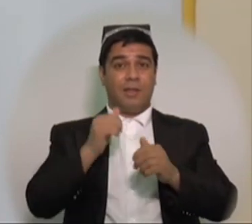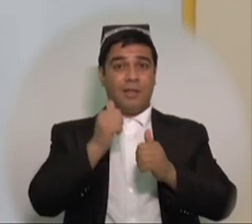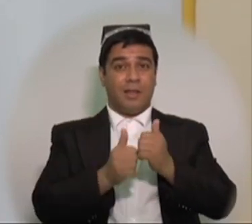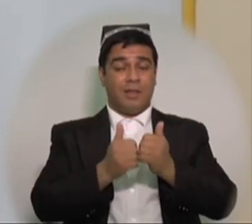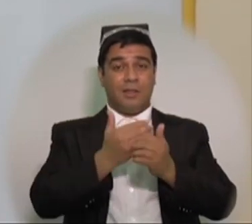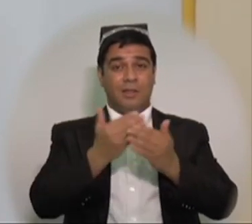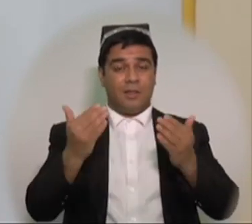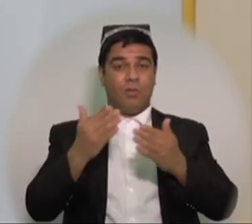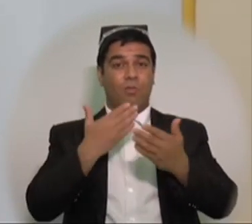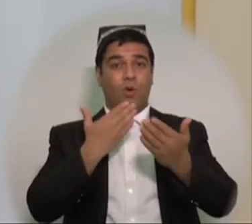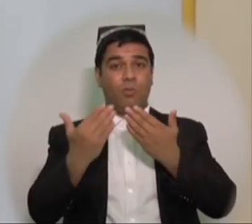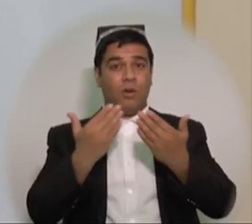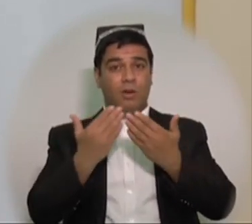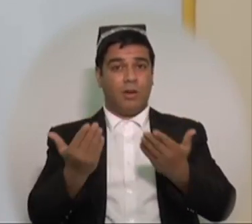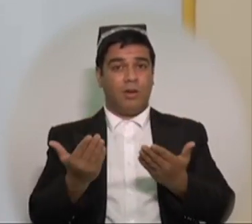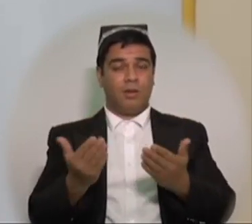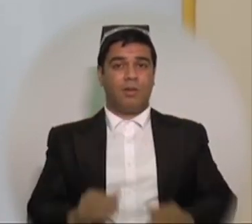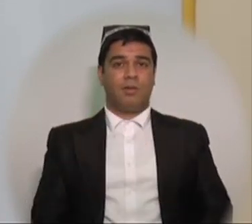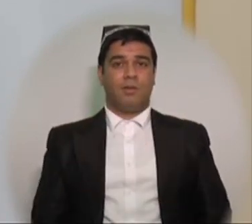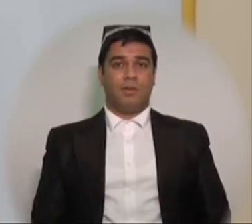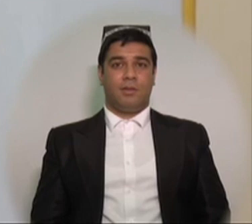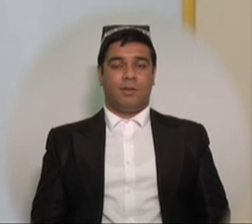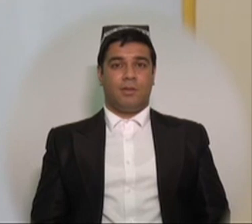demek muamelelere de